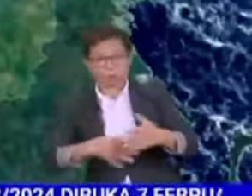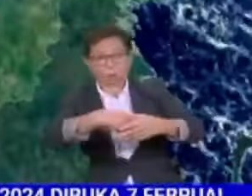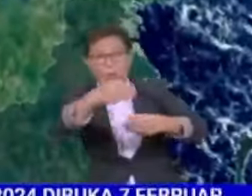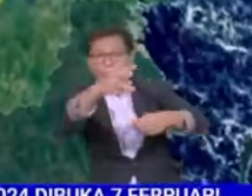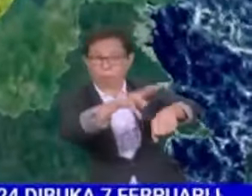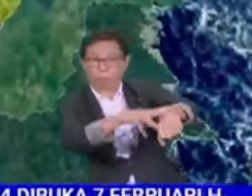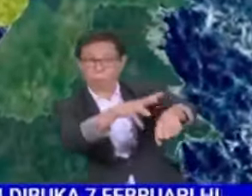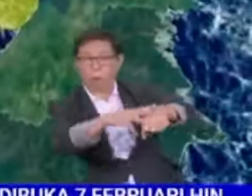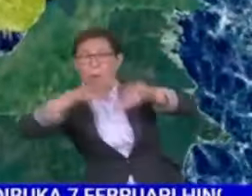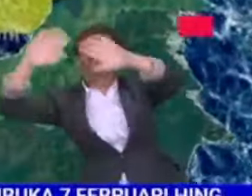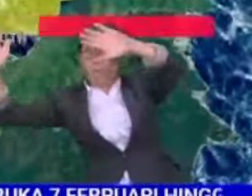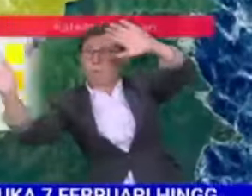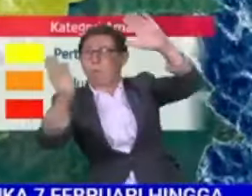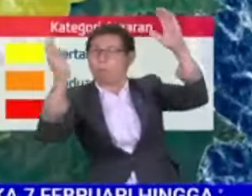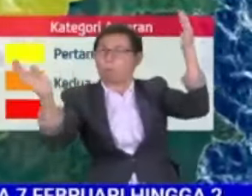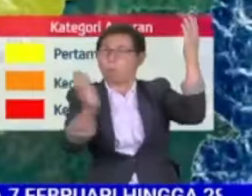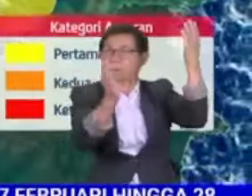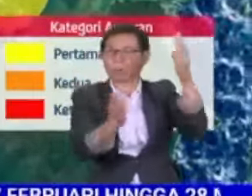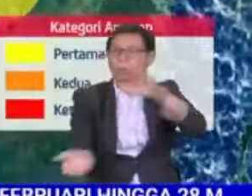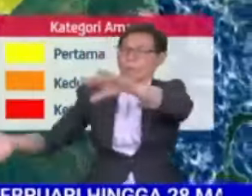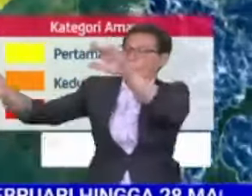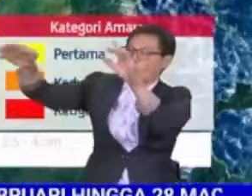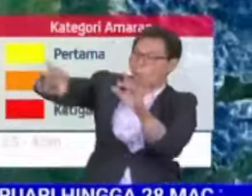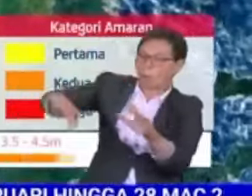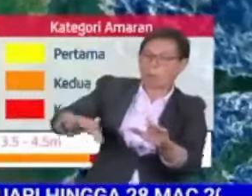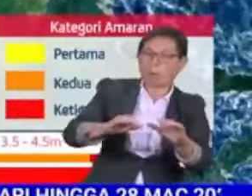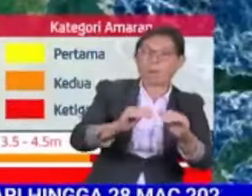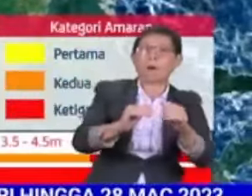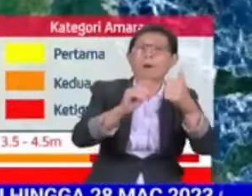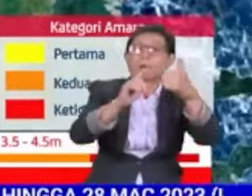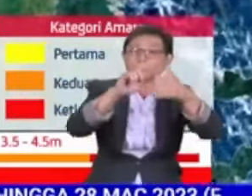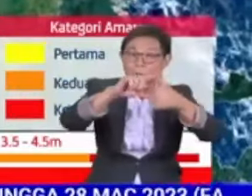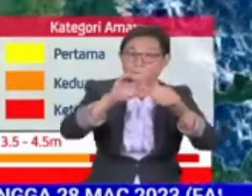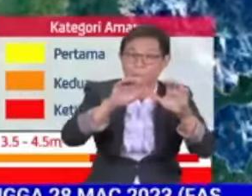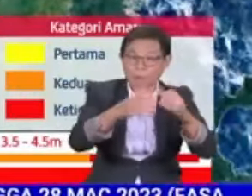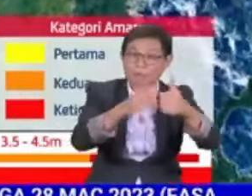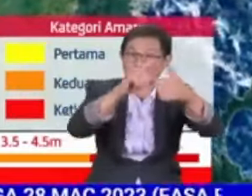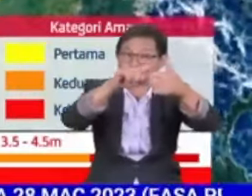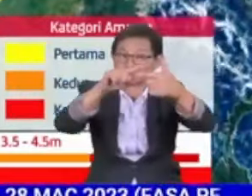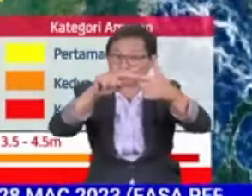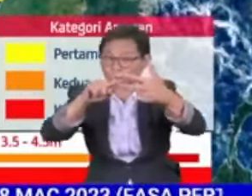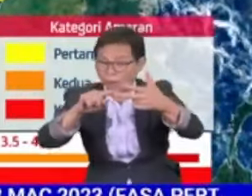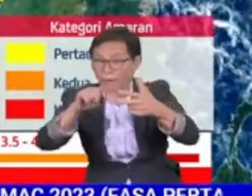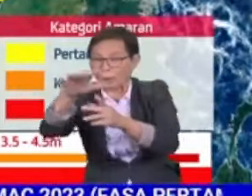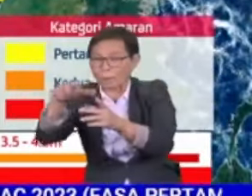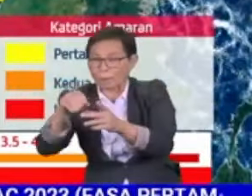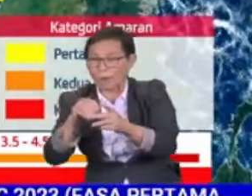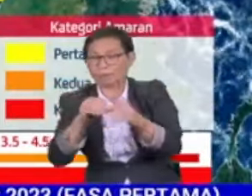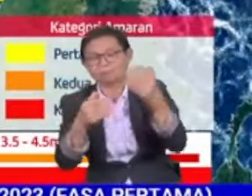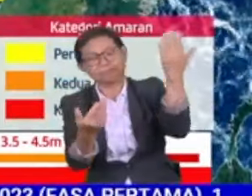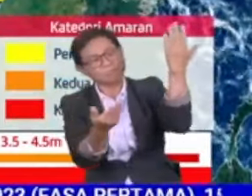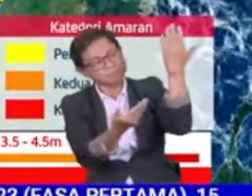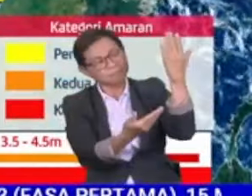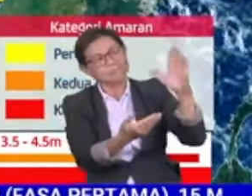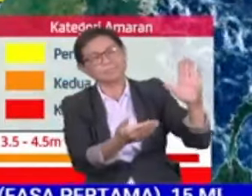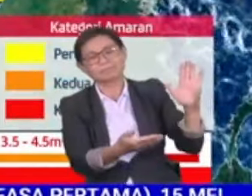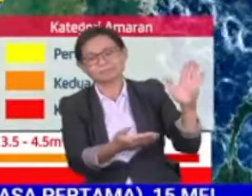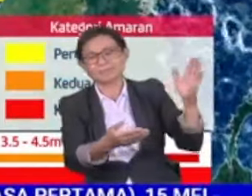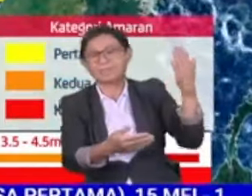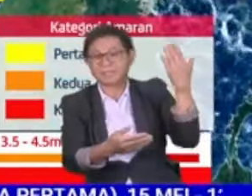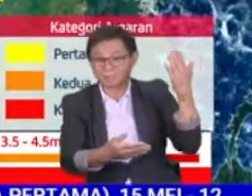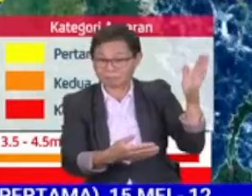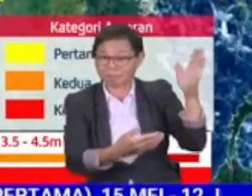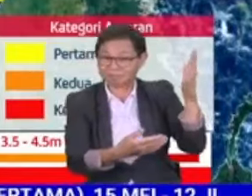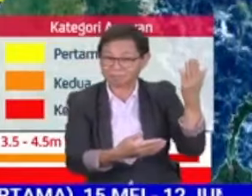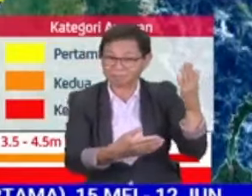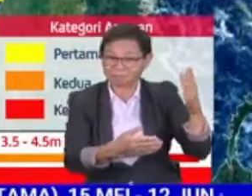mengeluarkan amaran angin kencang dan laut berkelau peringkat pertama, kedua dan juga ketiga melibatkan kawasan-kawasan yang berwarna